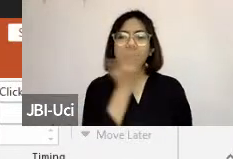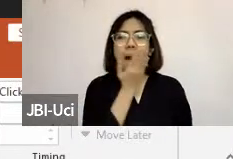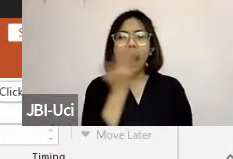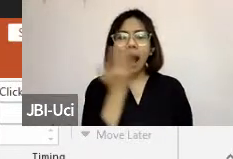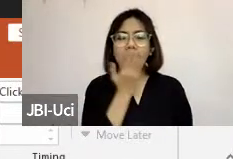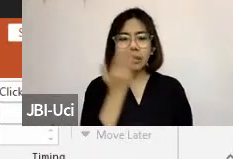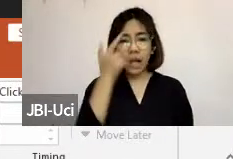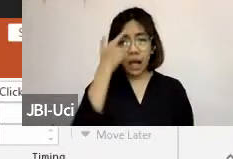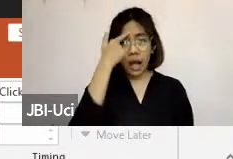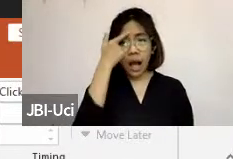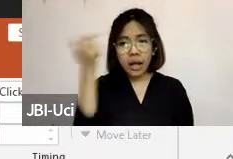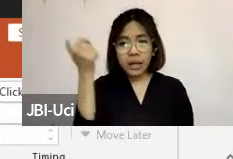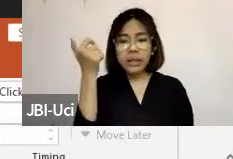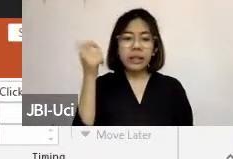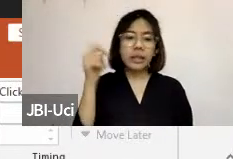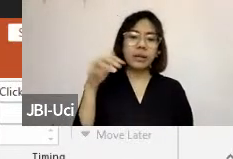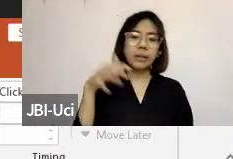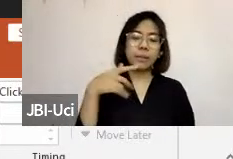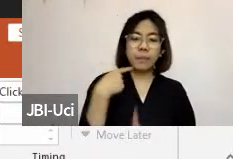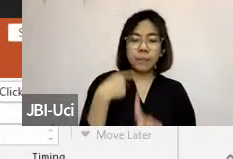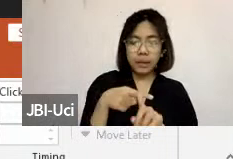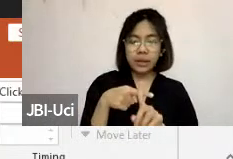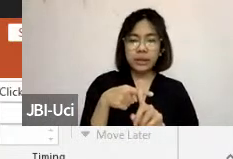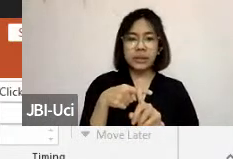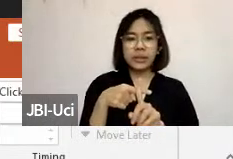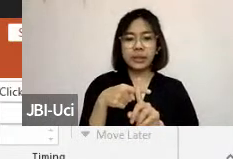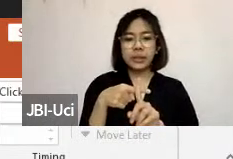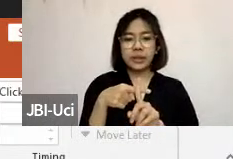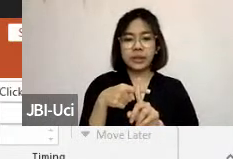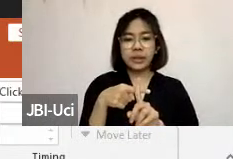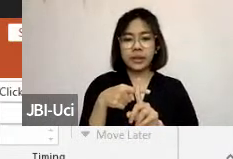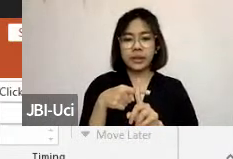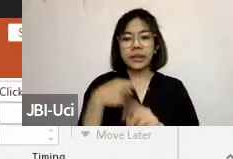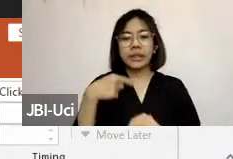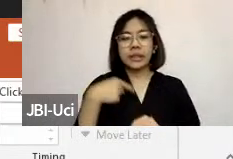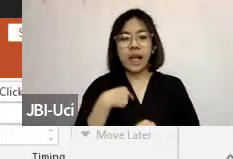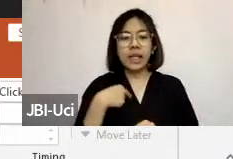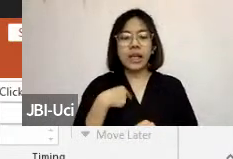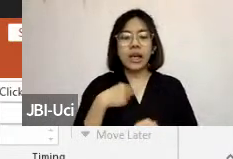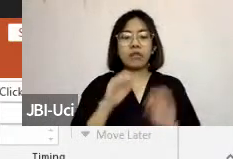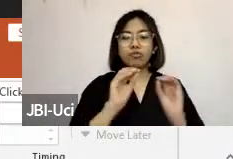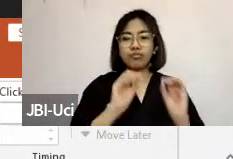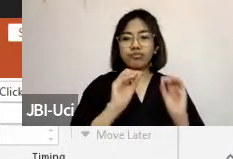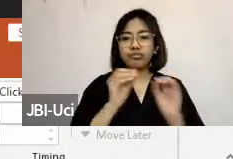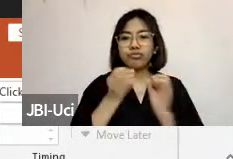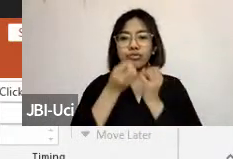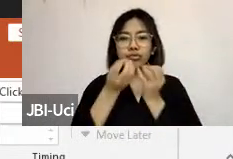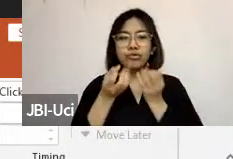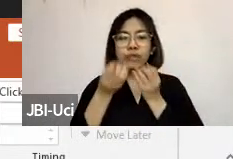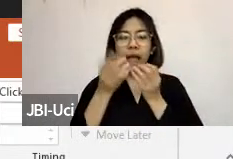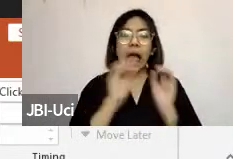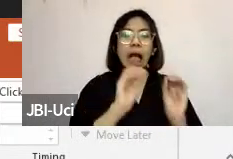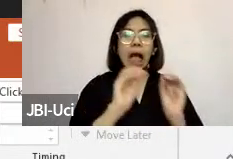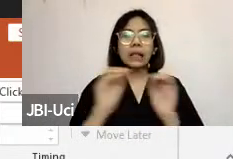juga menjadi pembina komunitas blogger dan